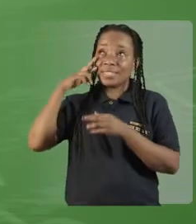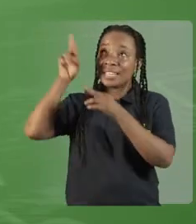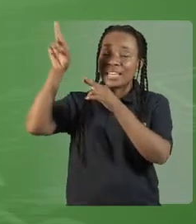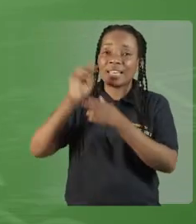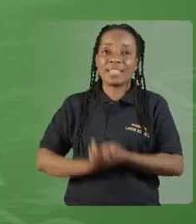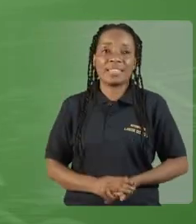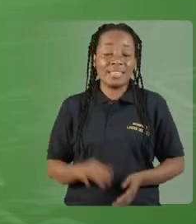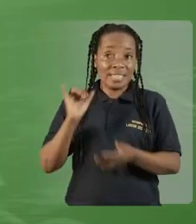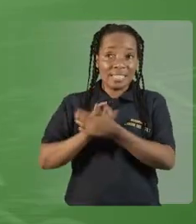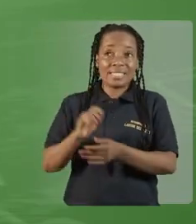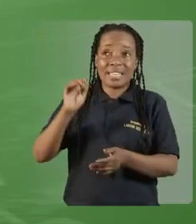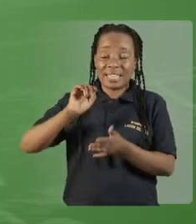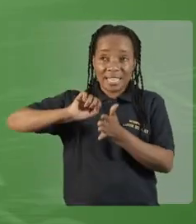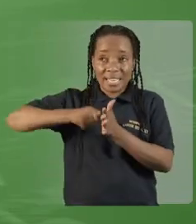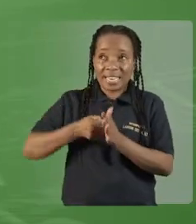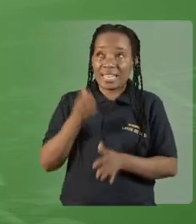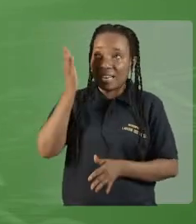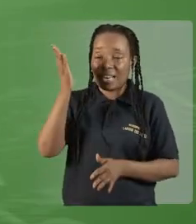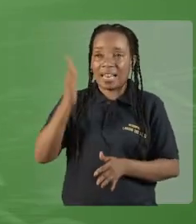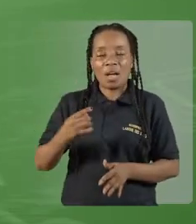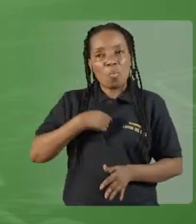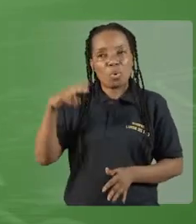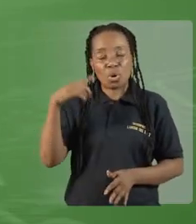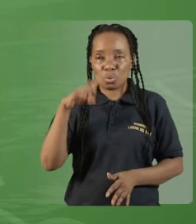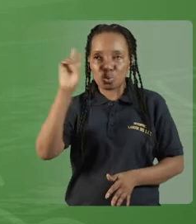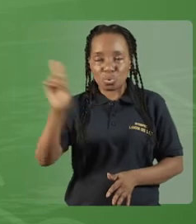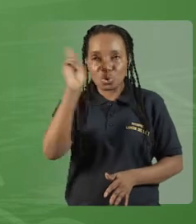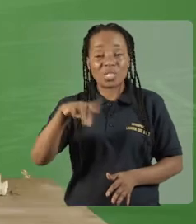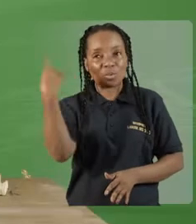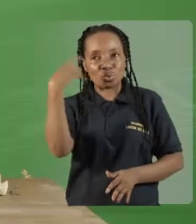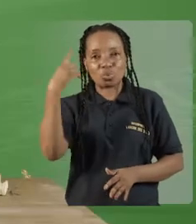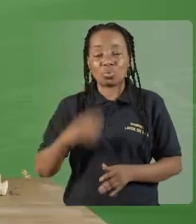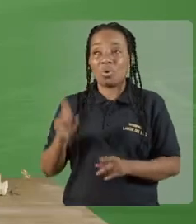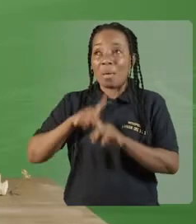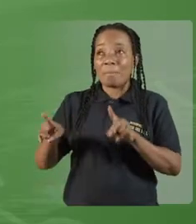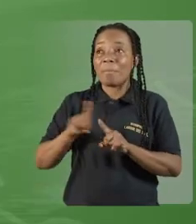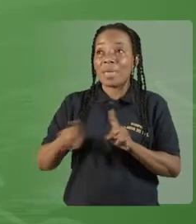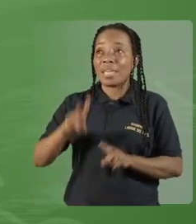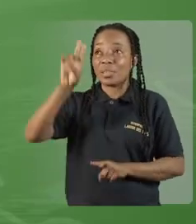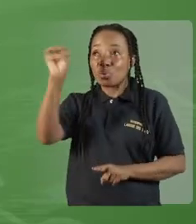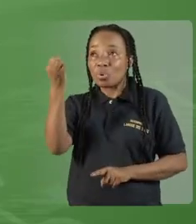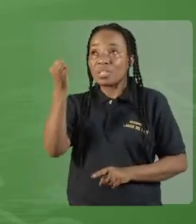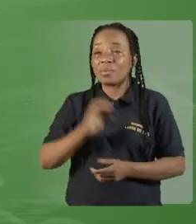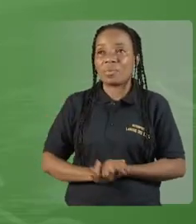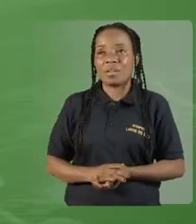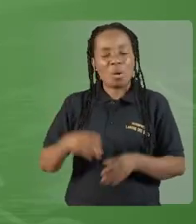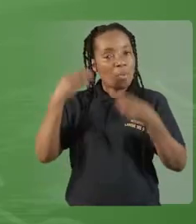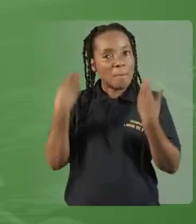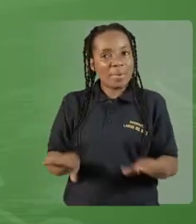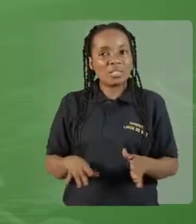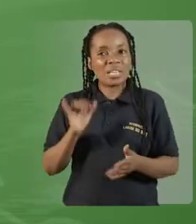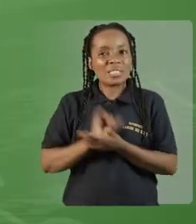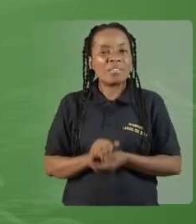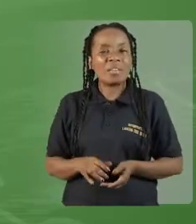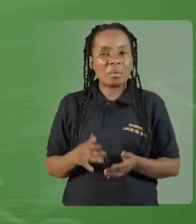Celle-là, je l'ai gardée depuis toujours, je m'en sers. Par contre, celle-ci, je l'ai garée depuis 6 mois et